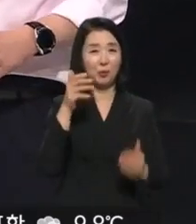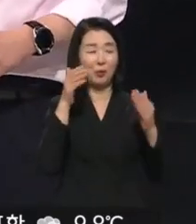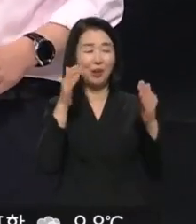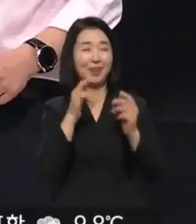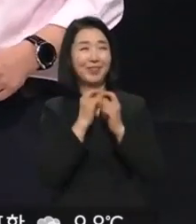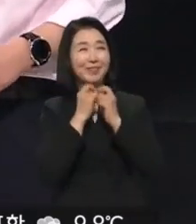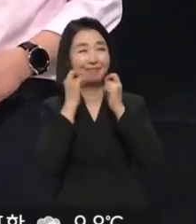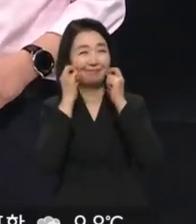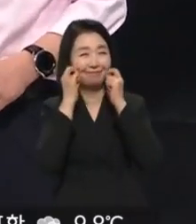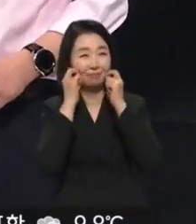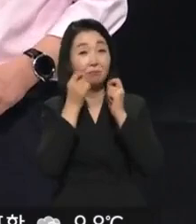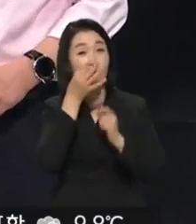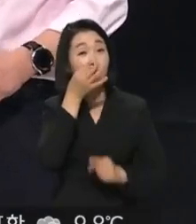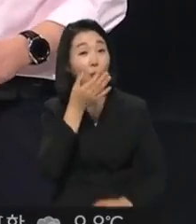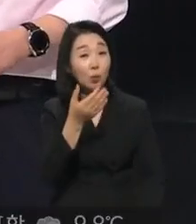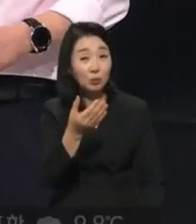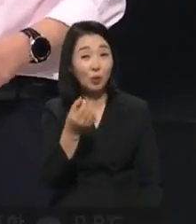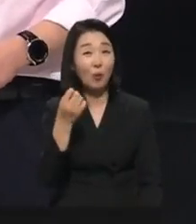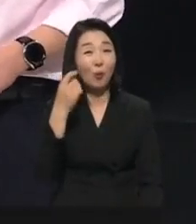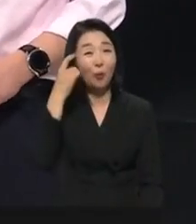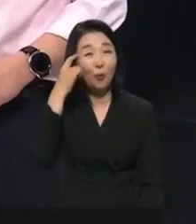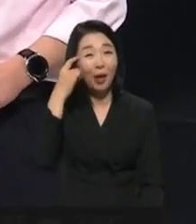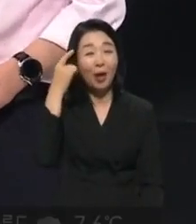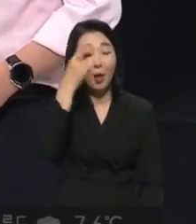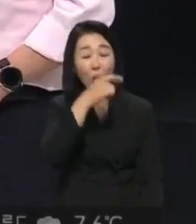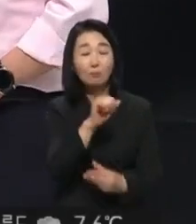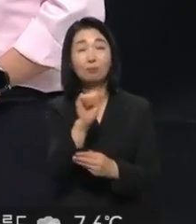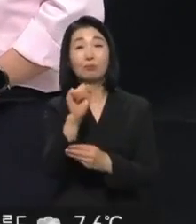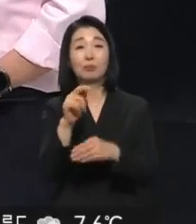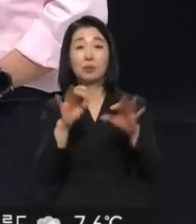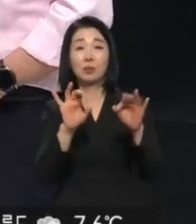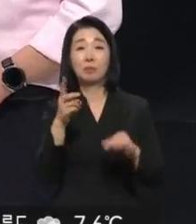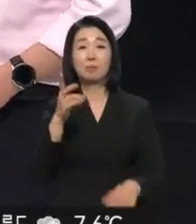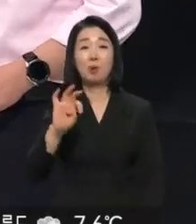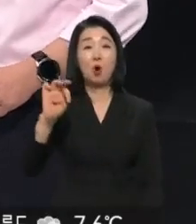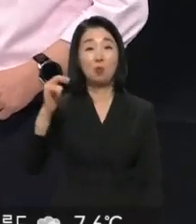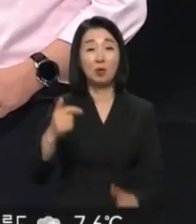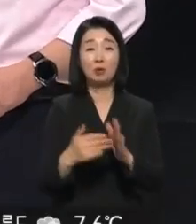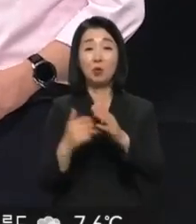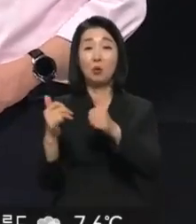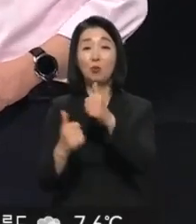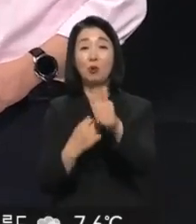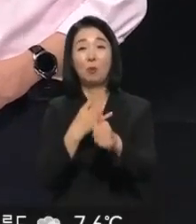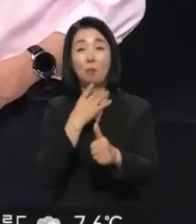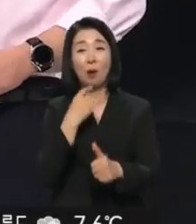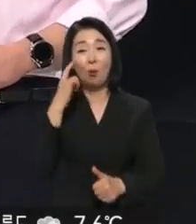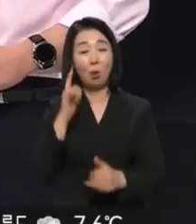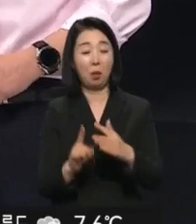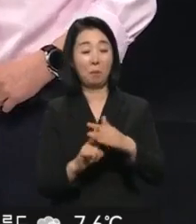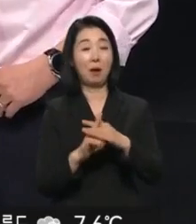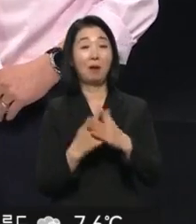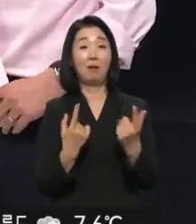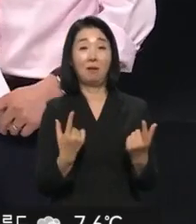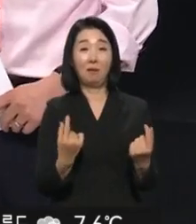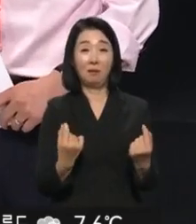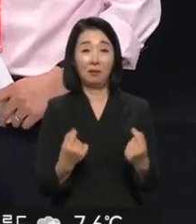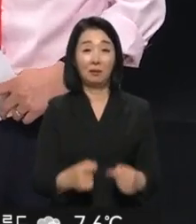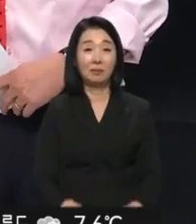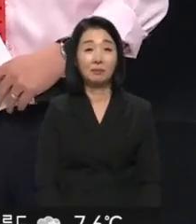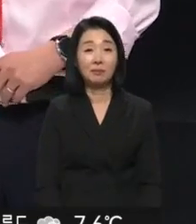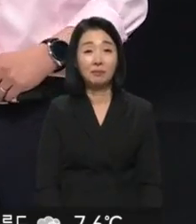해맑은 미소를 선보이느라 다소 얼굴을 들고 있던 김병민 최고위원만 다소 튀게 보일